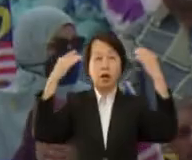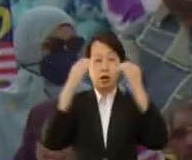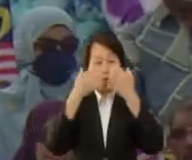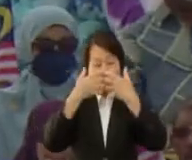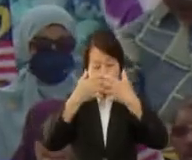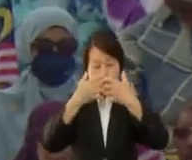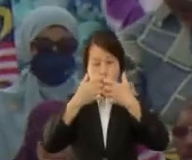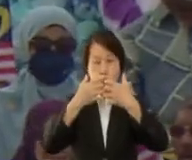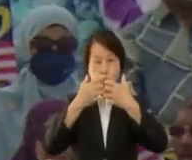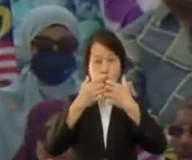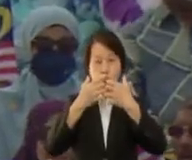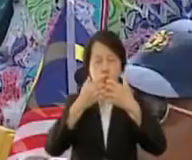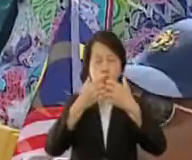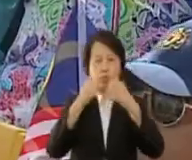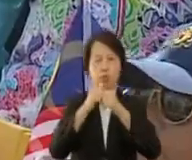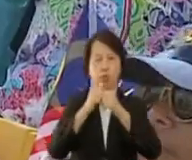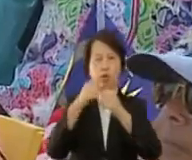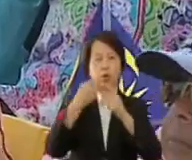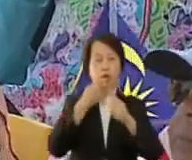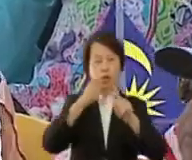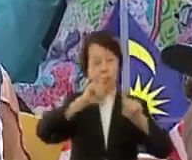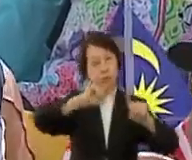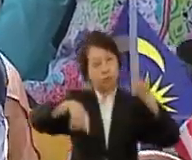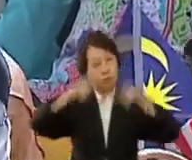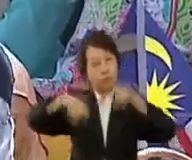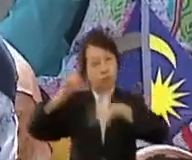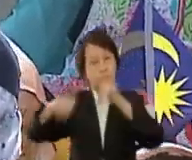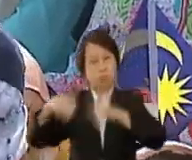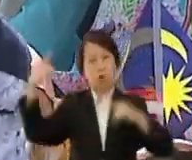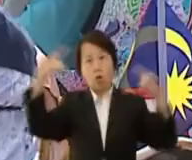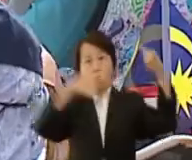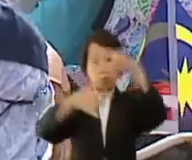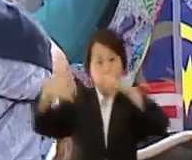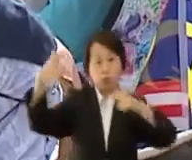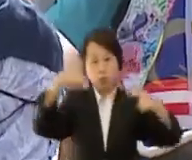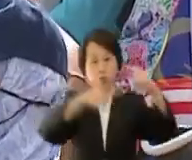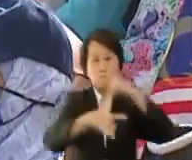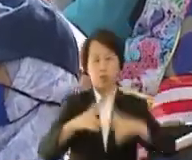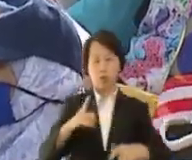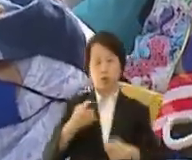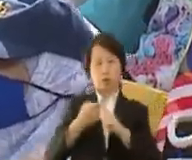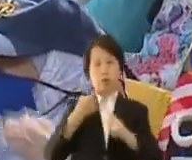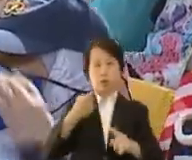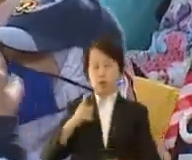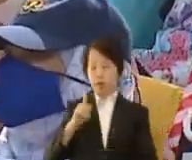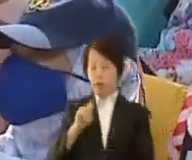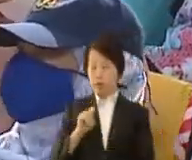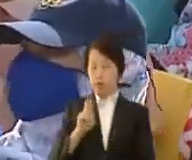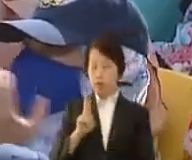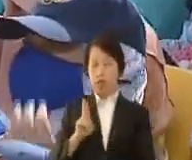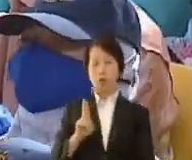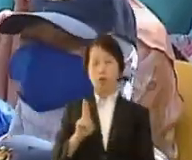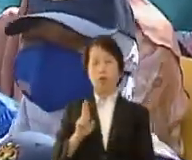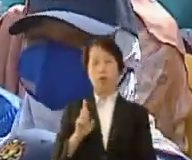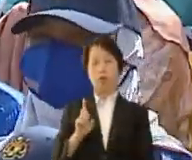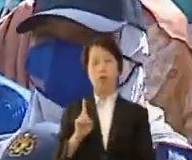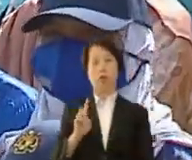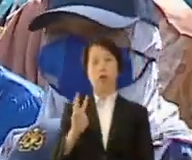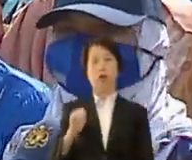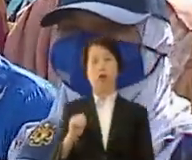enjin dan aksi-aksi dari pelbagai pesawat milik Angkatan Tentera